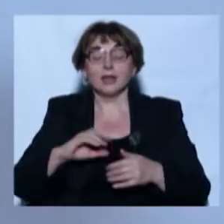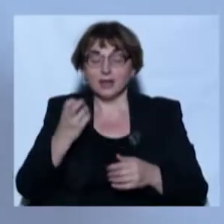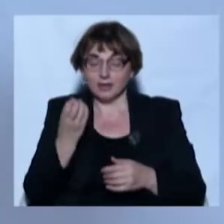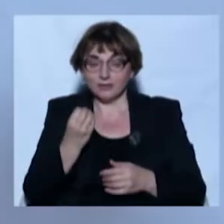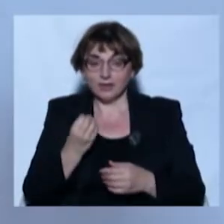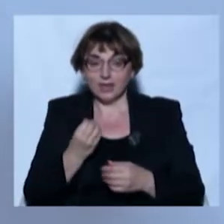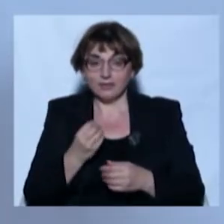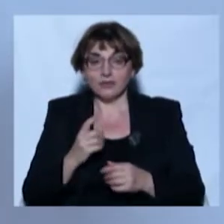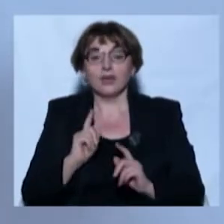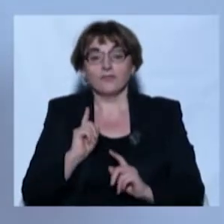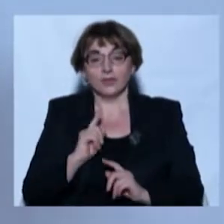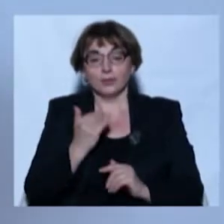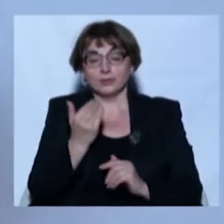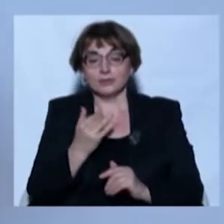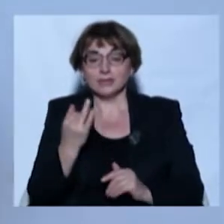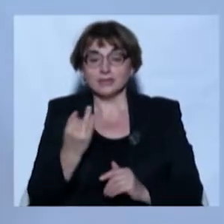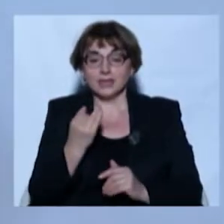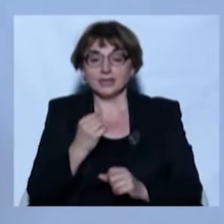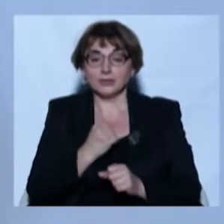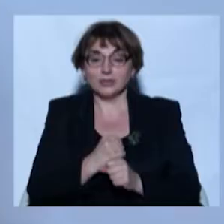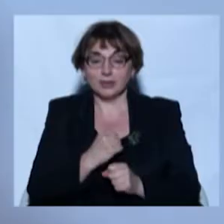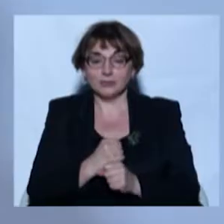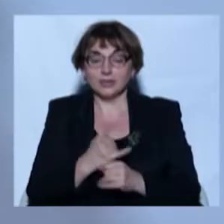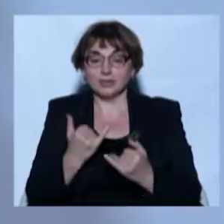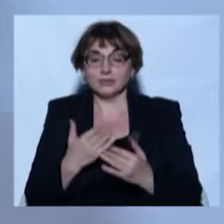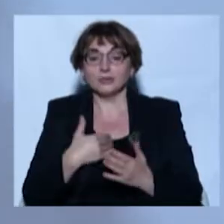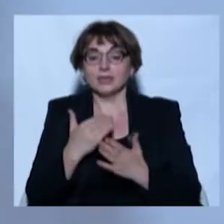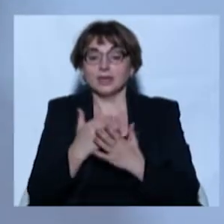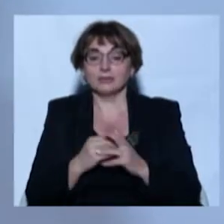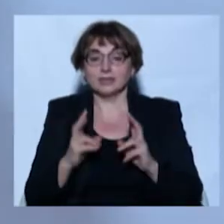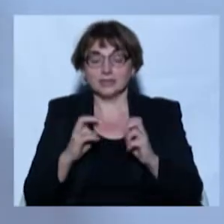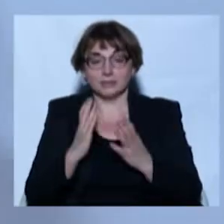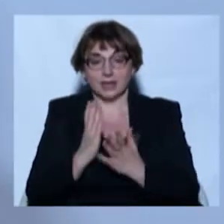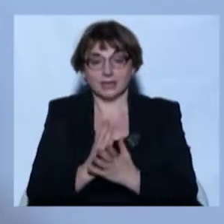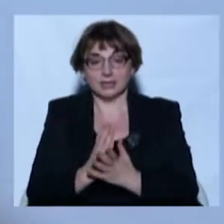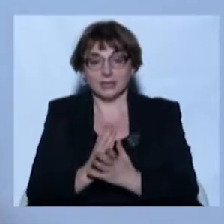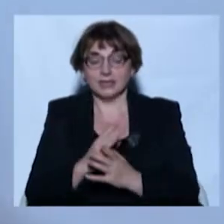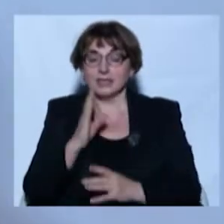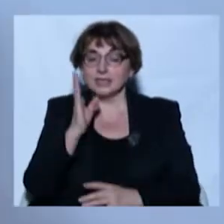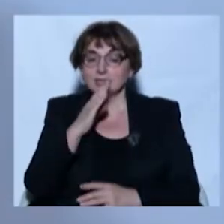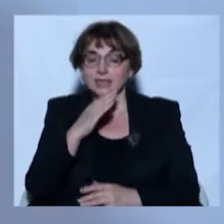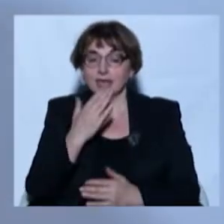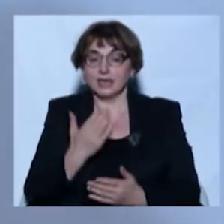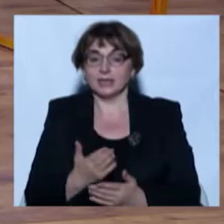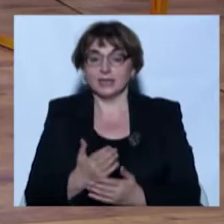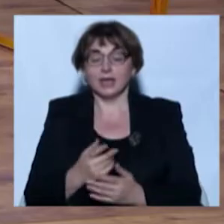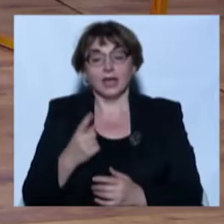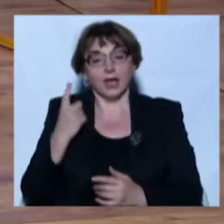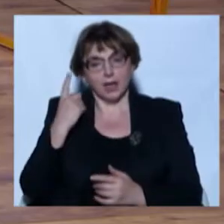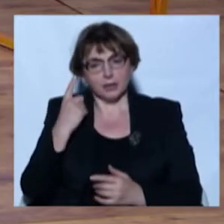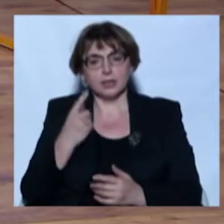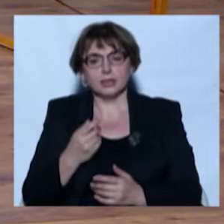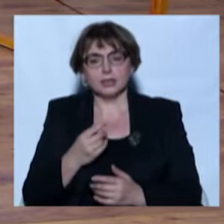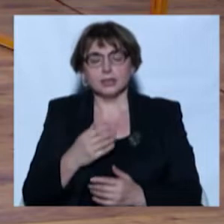თქვენგან საინტერესო ნამუშევრებს. დღეს კი ჩვენი გაკვეთილის თემა გახლავთ წყალი. ალბათ გაგიგიათ